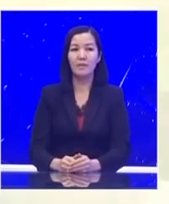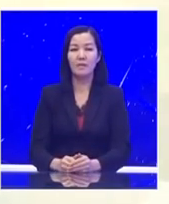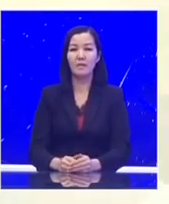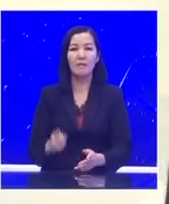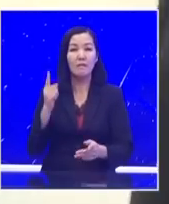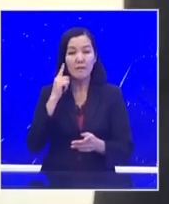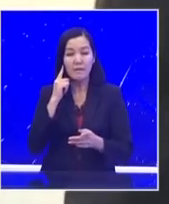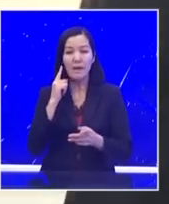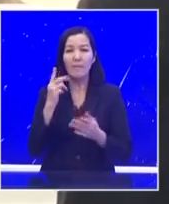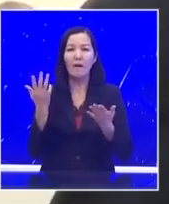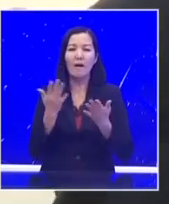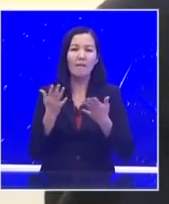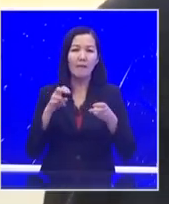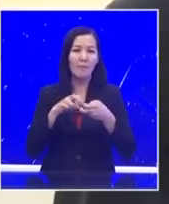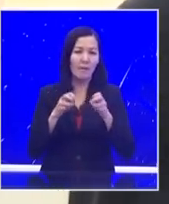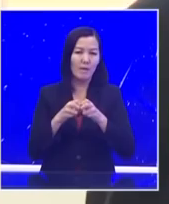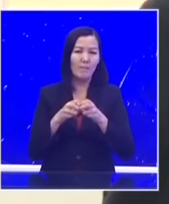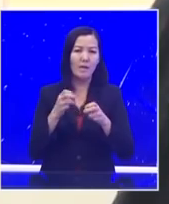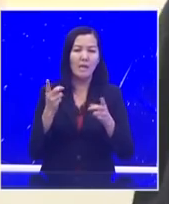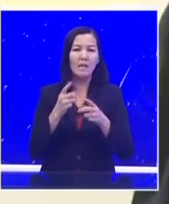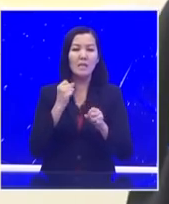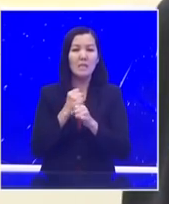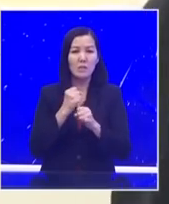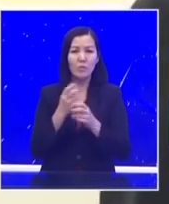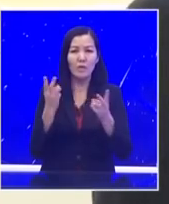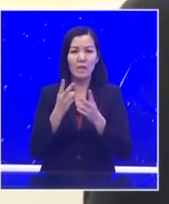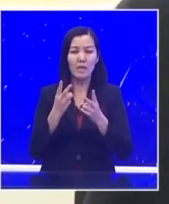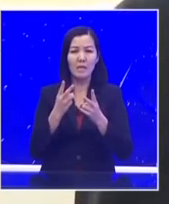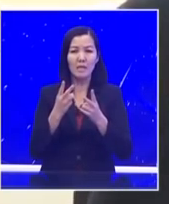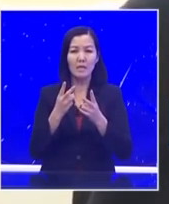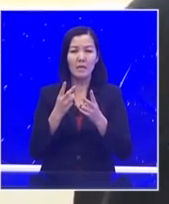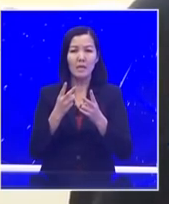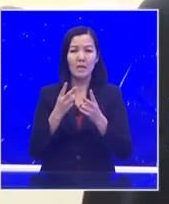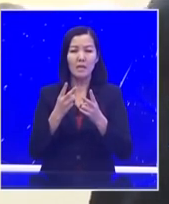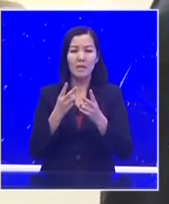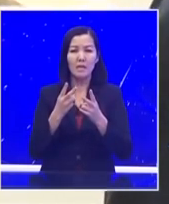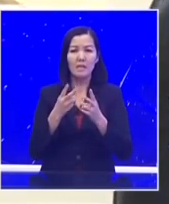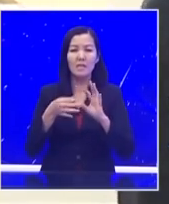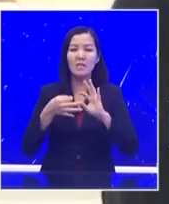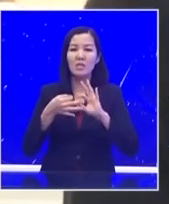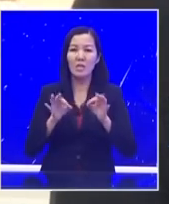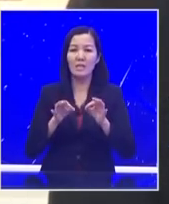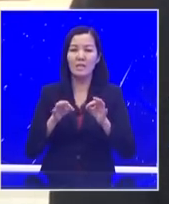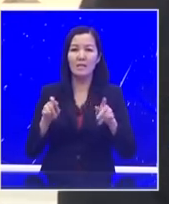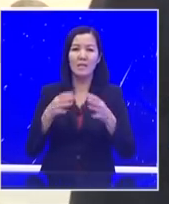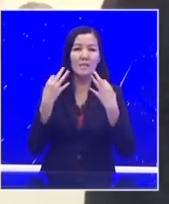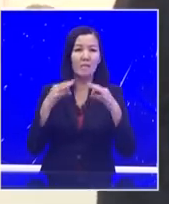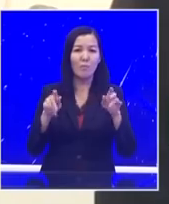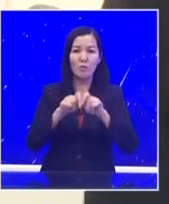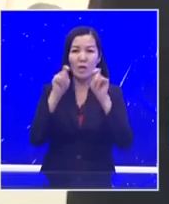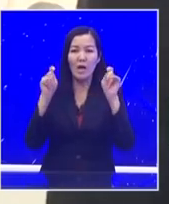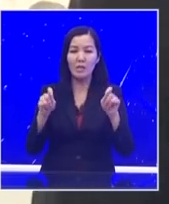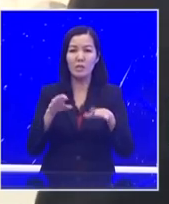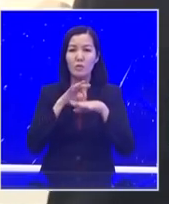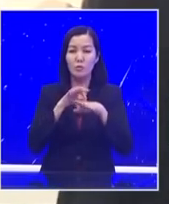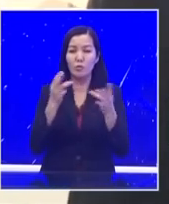Қандай мәселе, не жасау керек, соның бәрі open space формат, именно что открытая дверь,